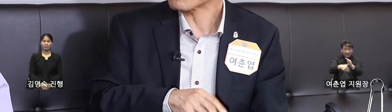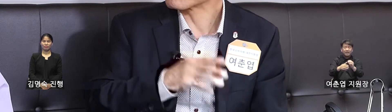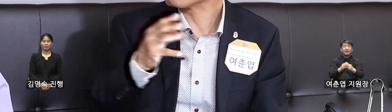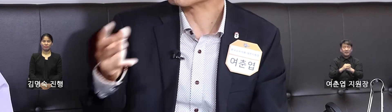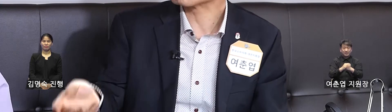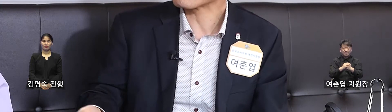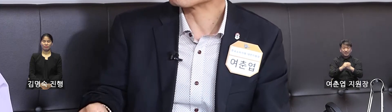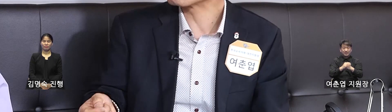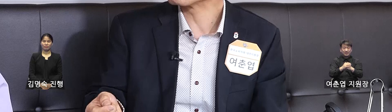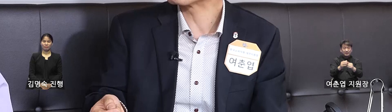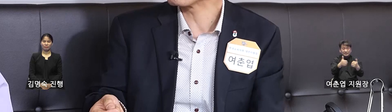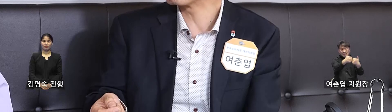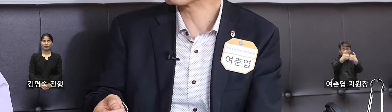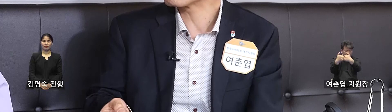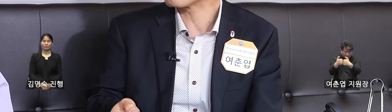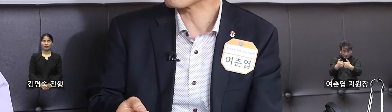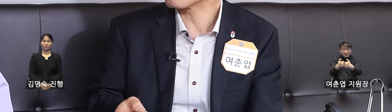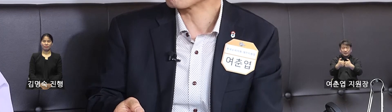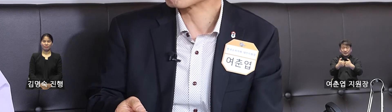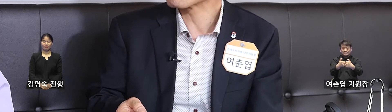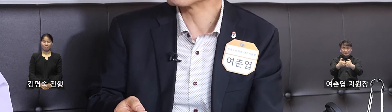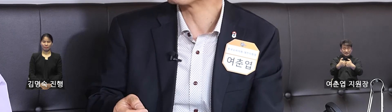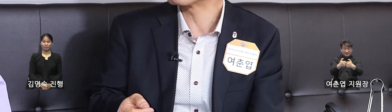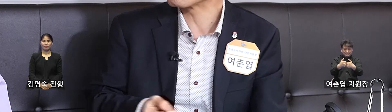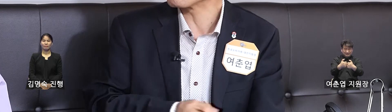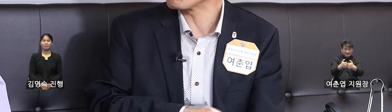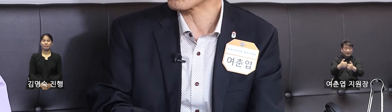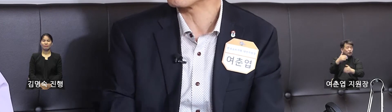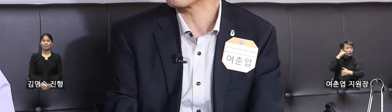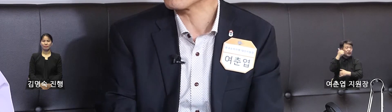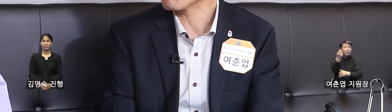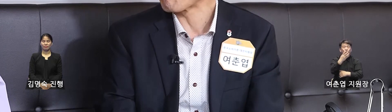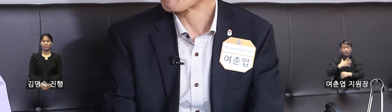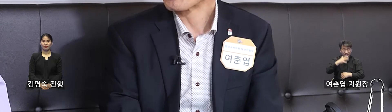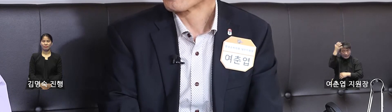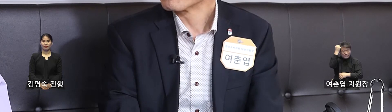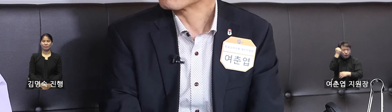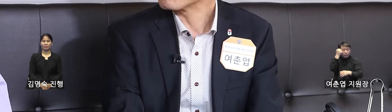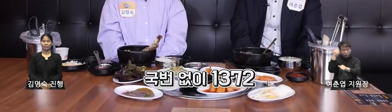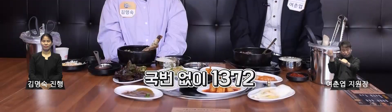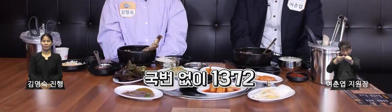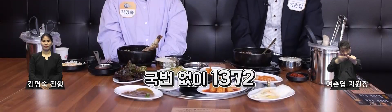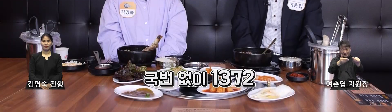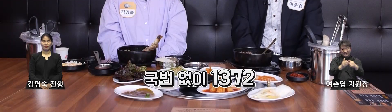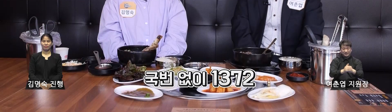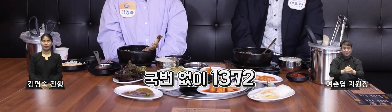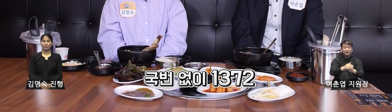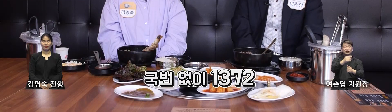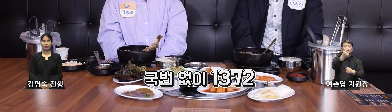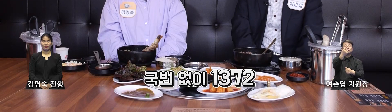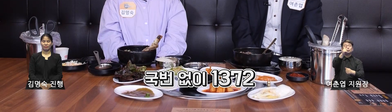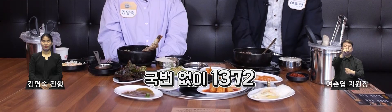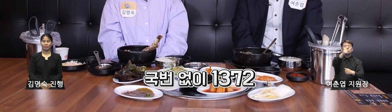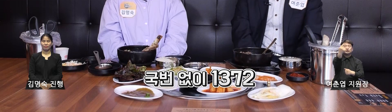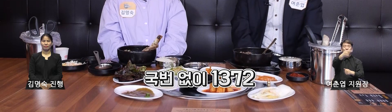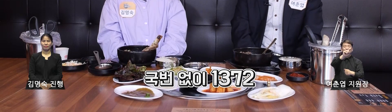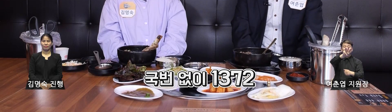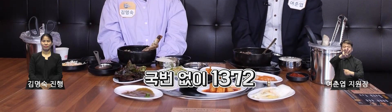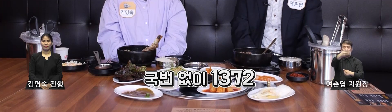그 상담하실 수 있는 전화번호를 하나 기억해 주셨으면 좋겠는 게요. 그 1372번